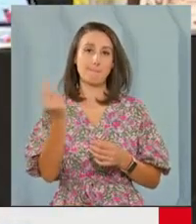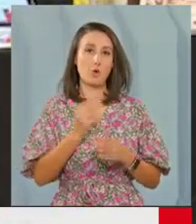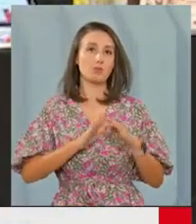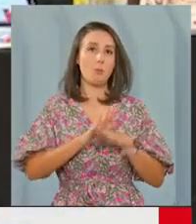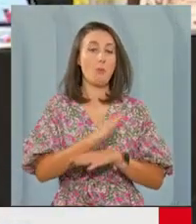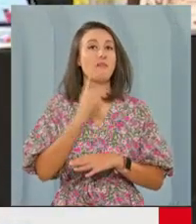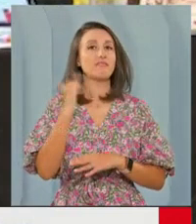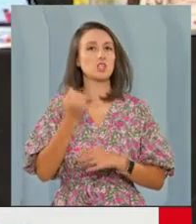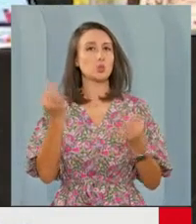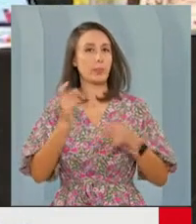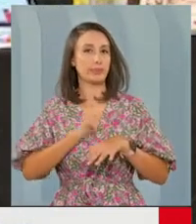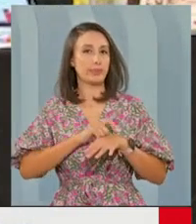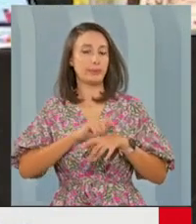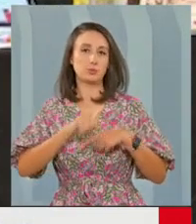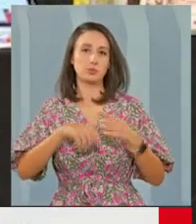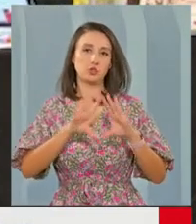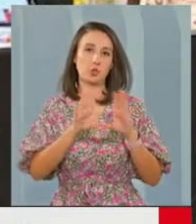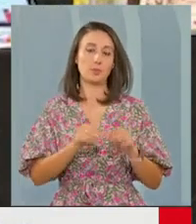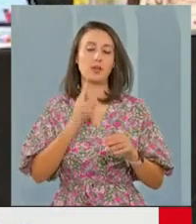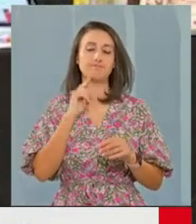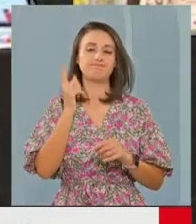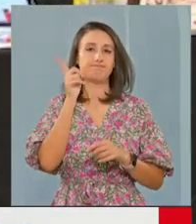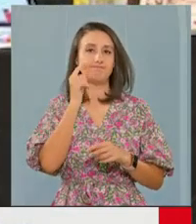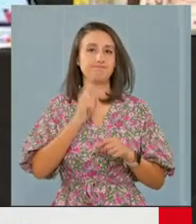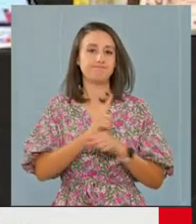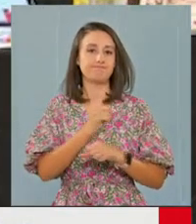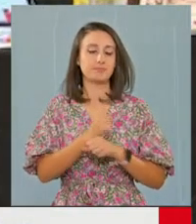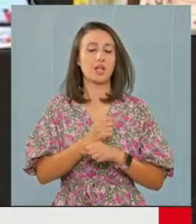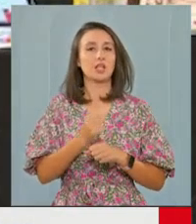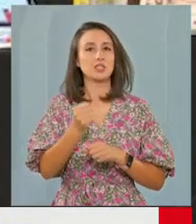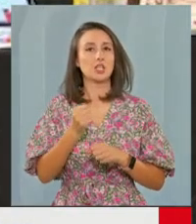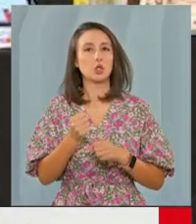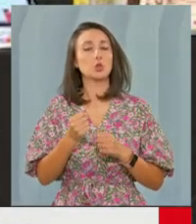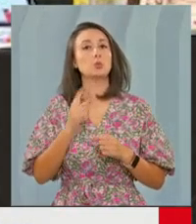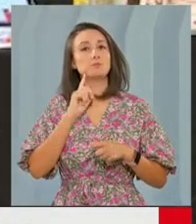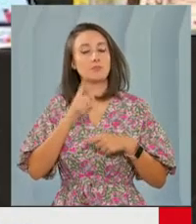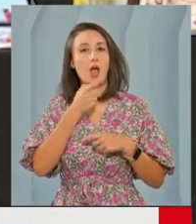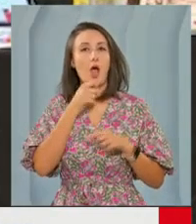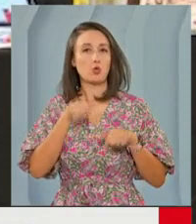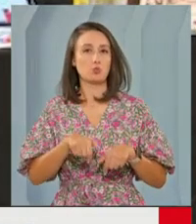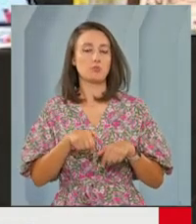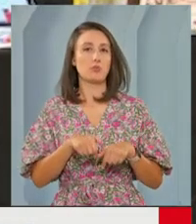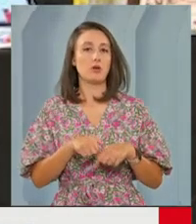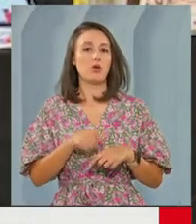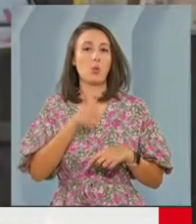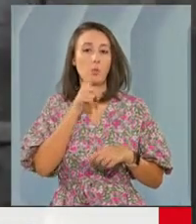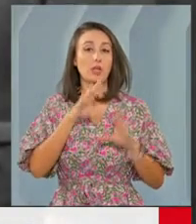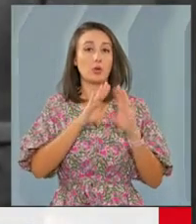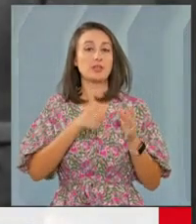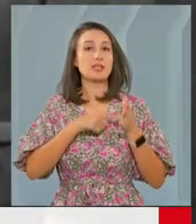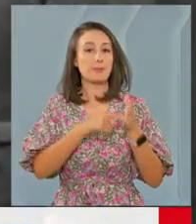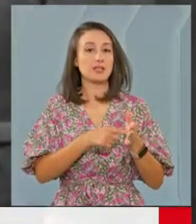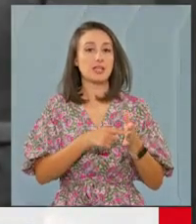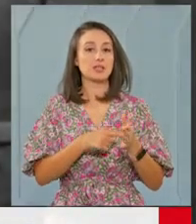de promovare vine la scurt timp după ce România SA făcut de râs la Târgul de Turism de la New York din acest an acolo unde în România SA prezentat